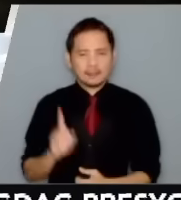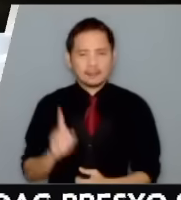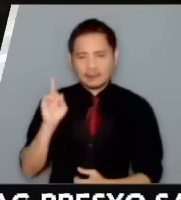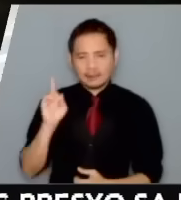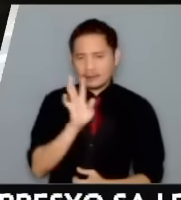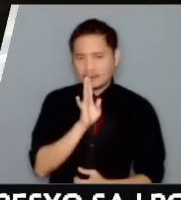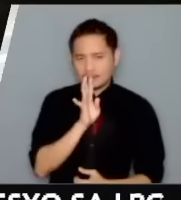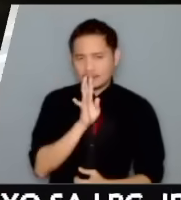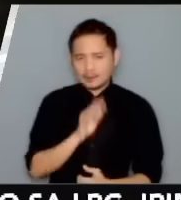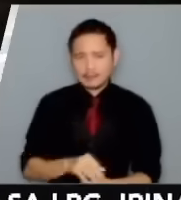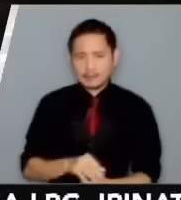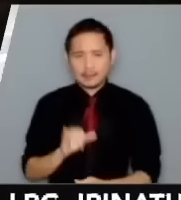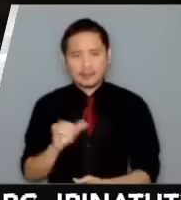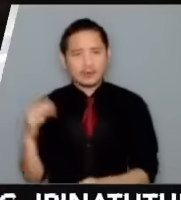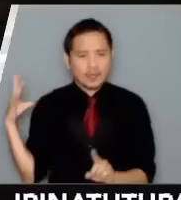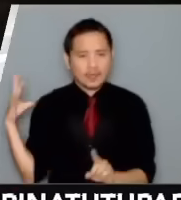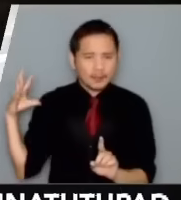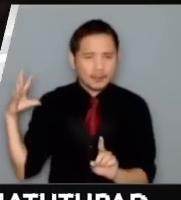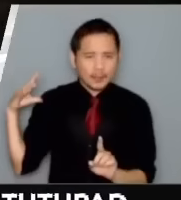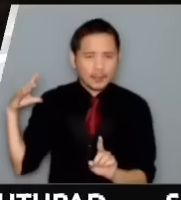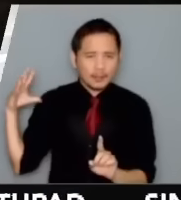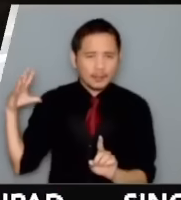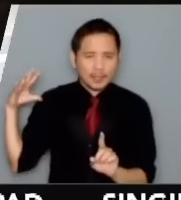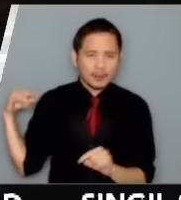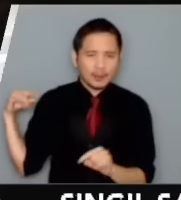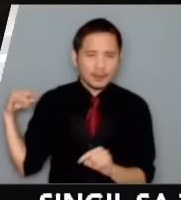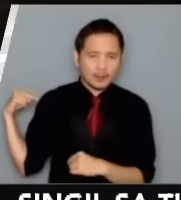Tapos pagka ano sabi niya, di